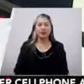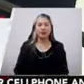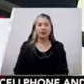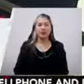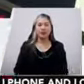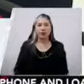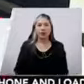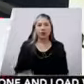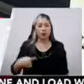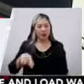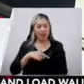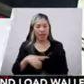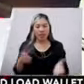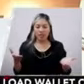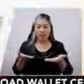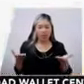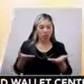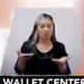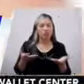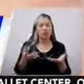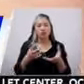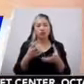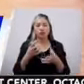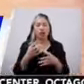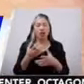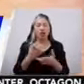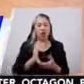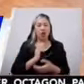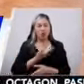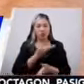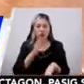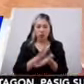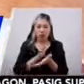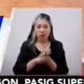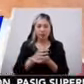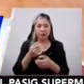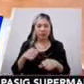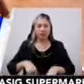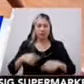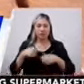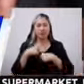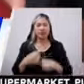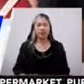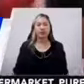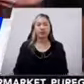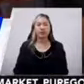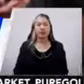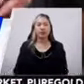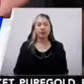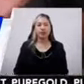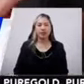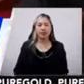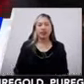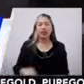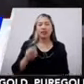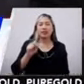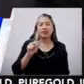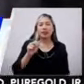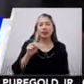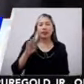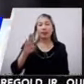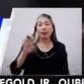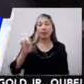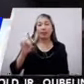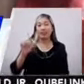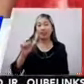ourselves, our team, and the school, siyempre. Pero pagsisiguro ng defending champions na San Beda Red Lions, gagawin nila ang